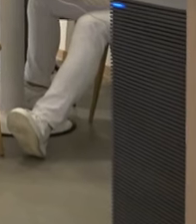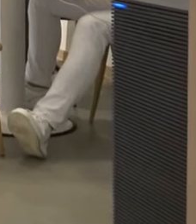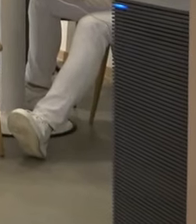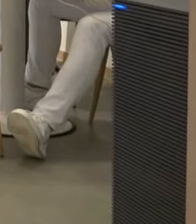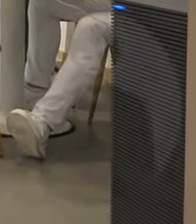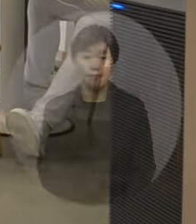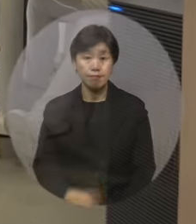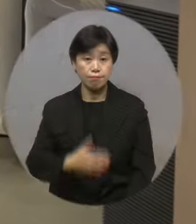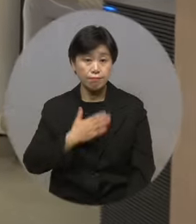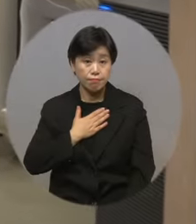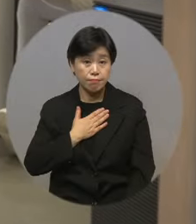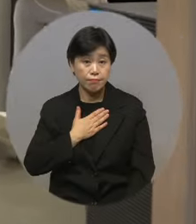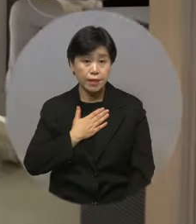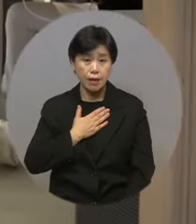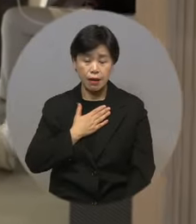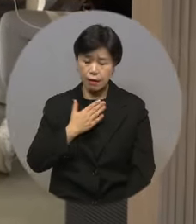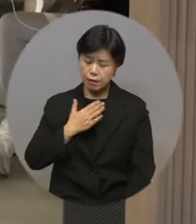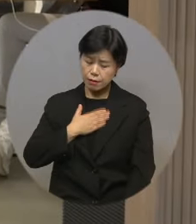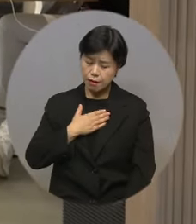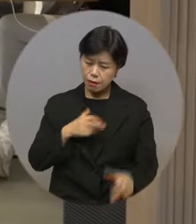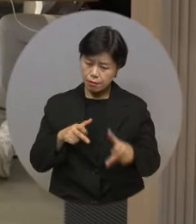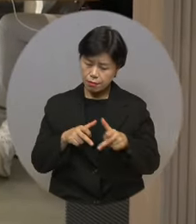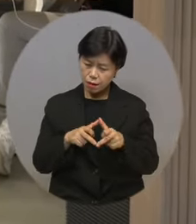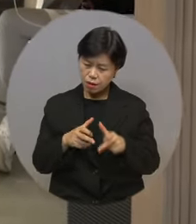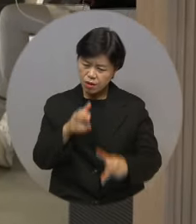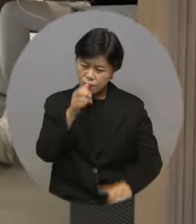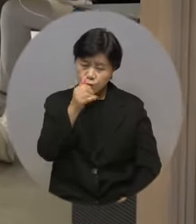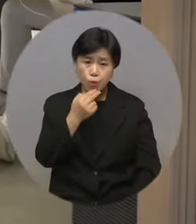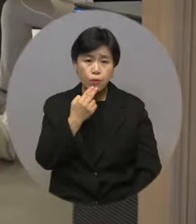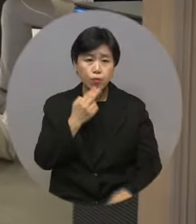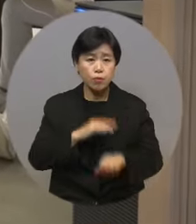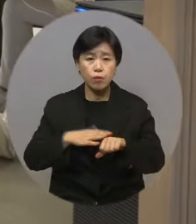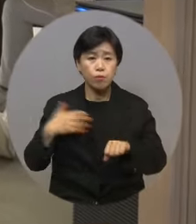저는 제가 장애를 가졌는지 몰랐기 때문에